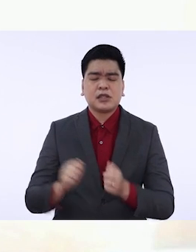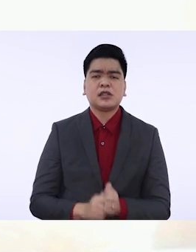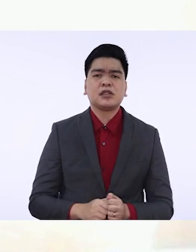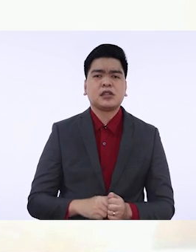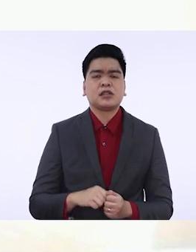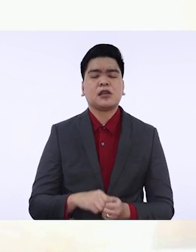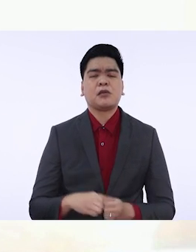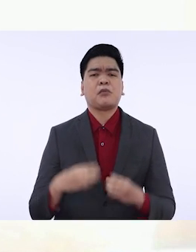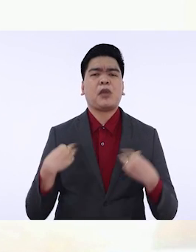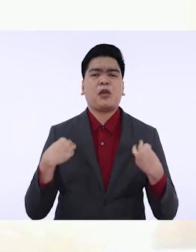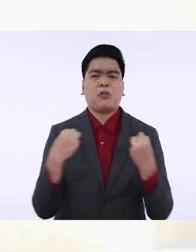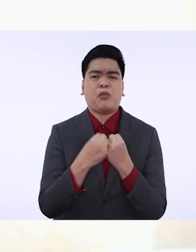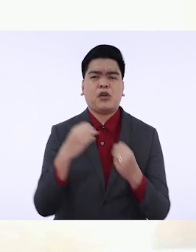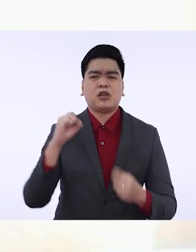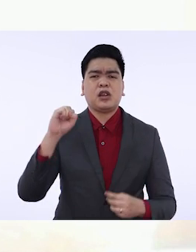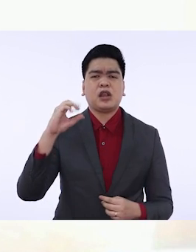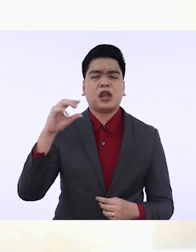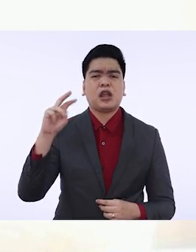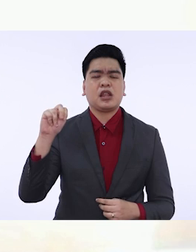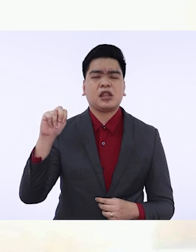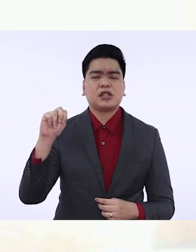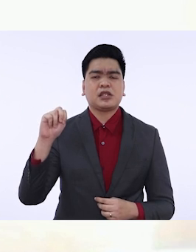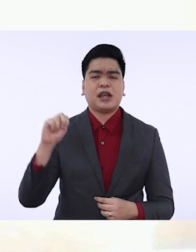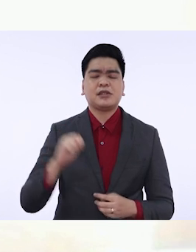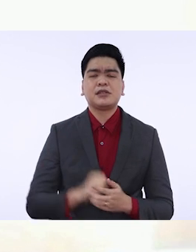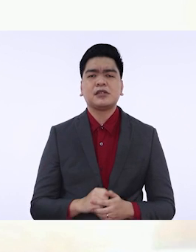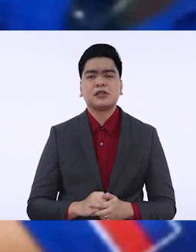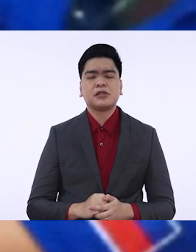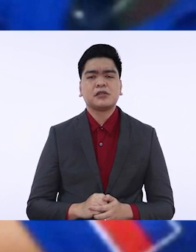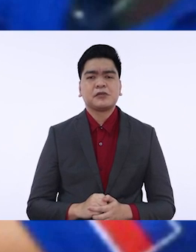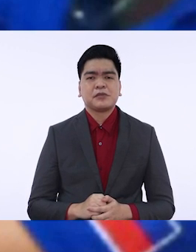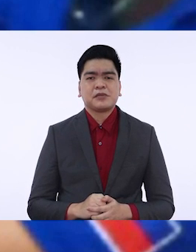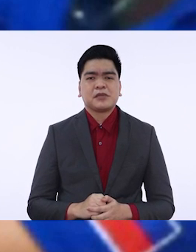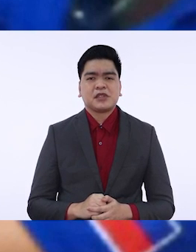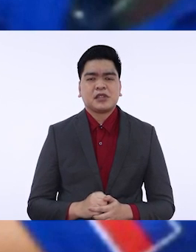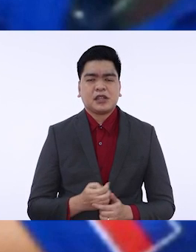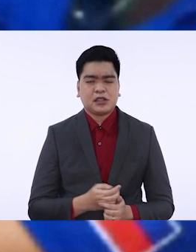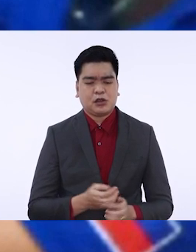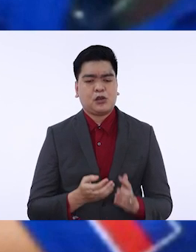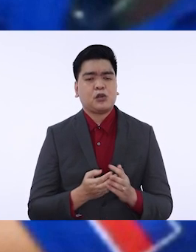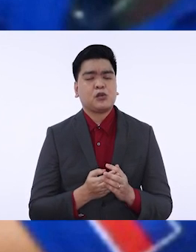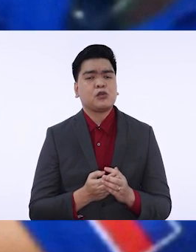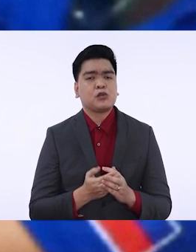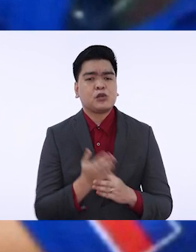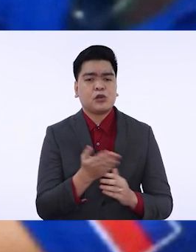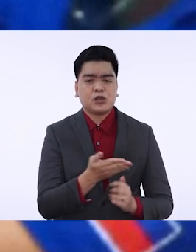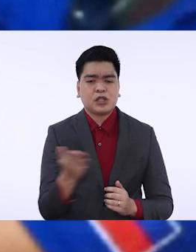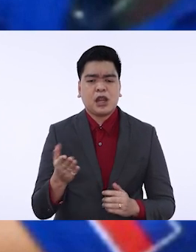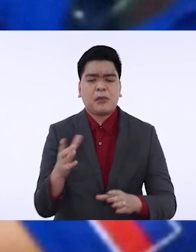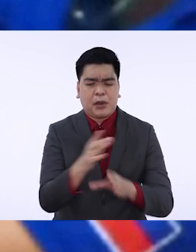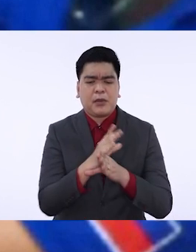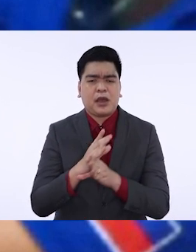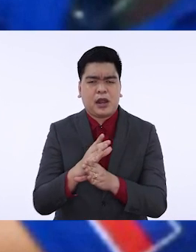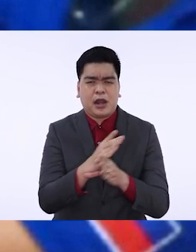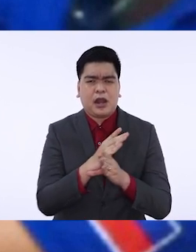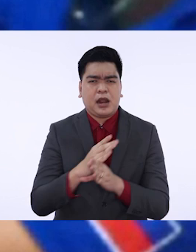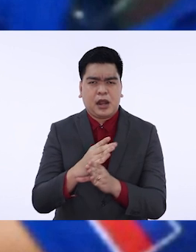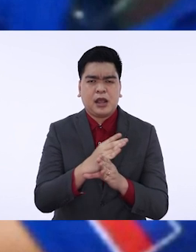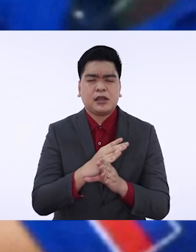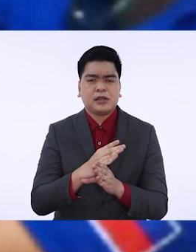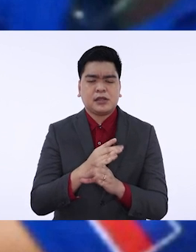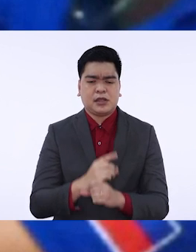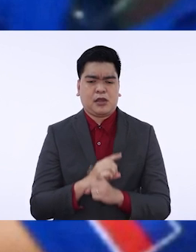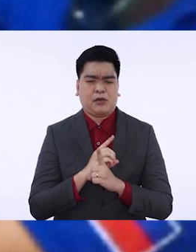SCAN International o Society of Communicators and Networkers, sa paraang lubos na makapag-ingat at malabanan ng